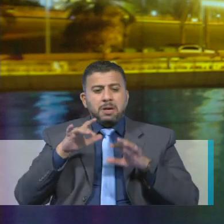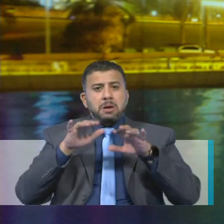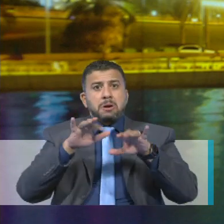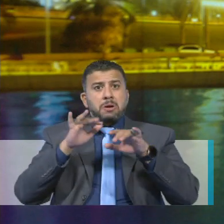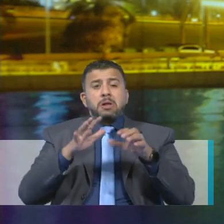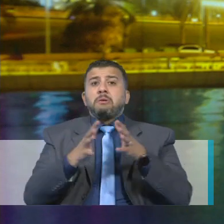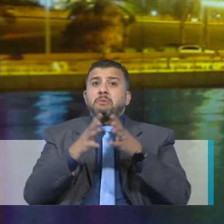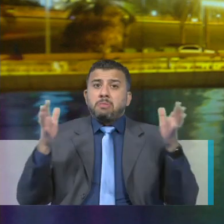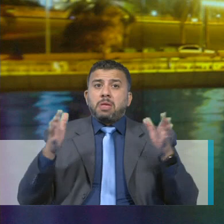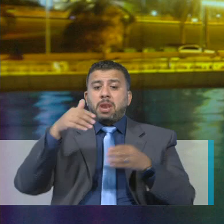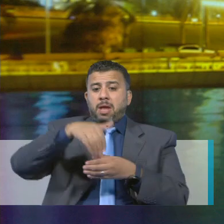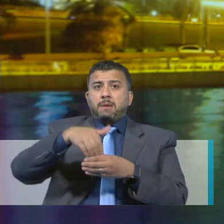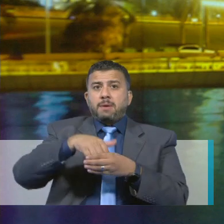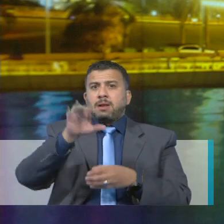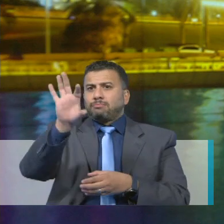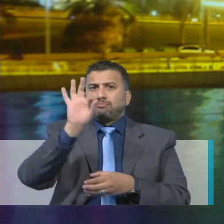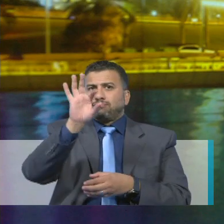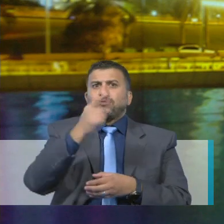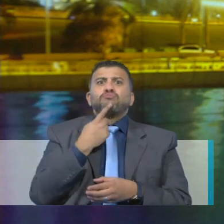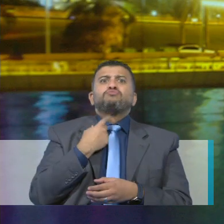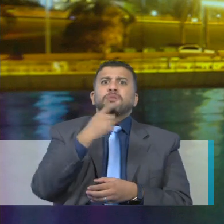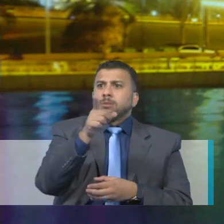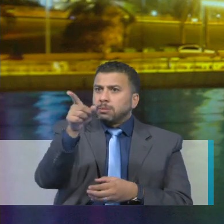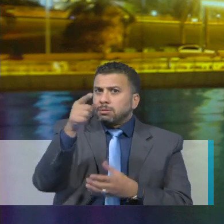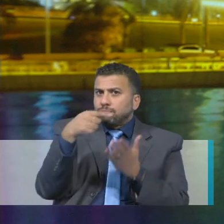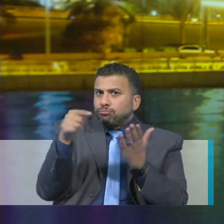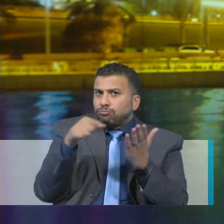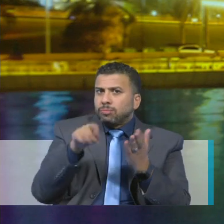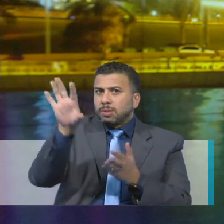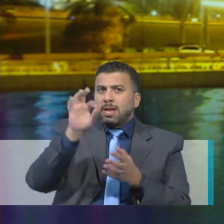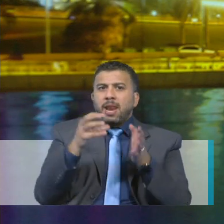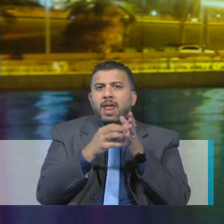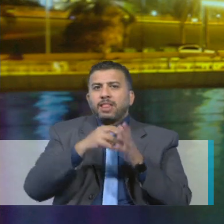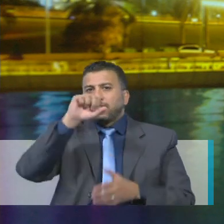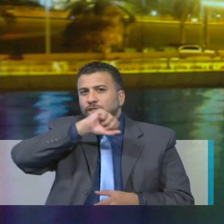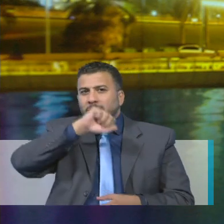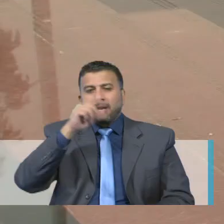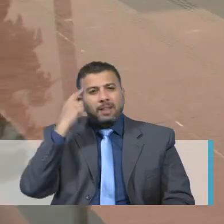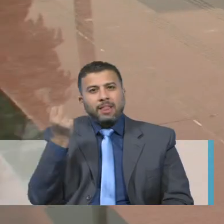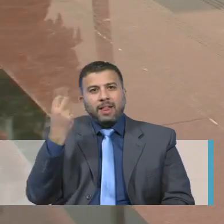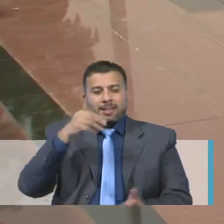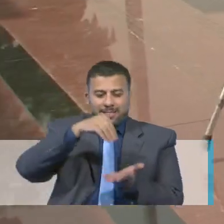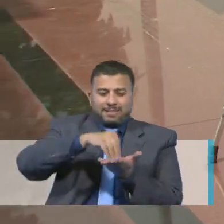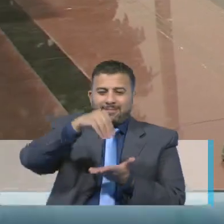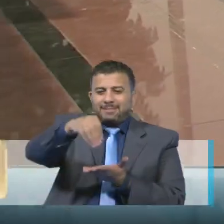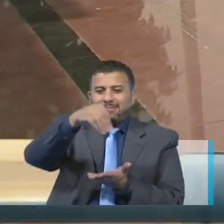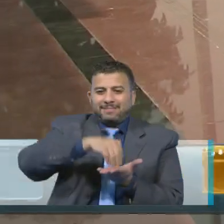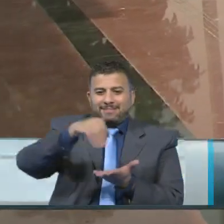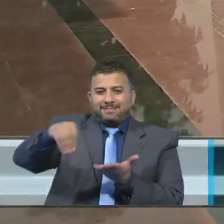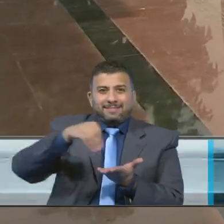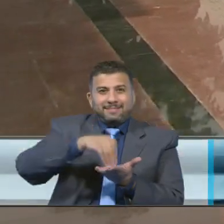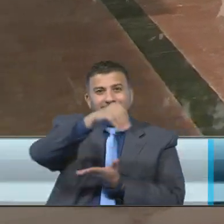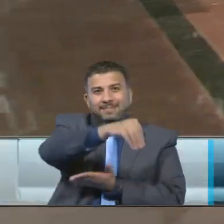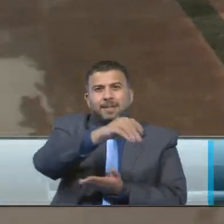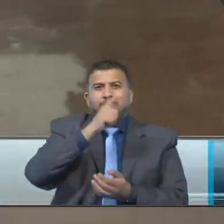إقبالا كثيفا من الناخبين لاختيار مرشحيهم، وذلك في نادي الشارقة الثقافي للشطرنج. وأكدت لجنة